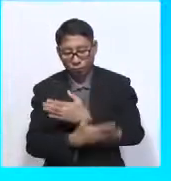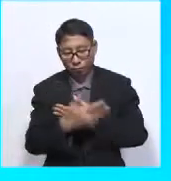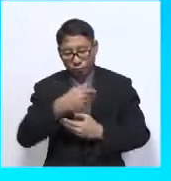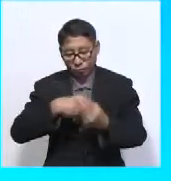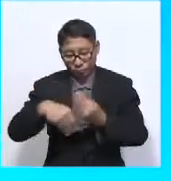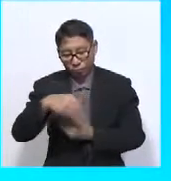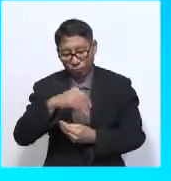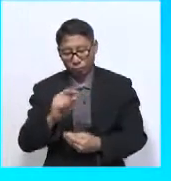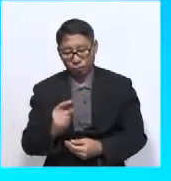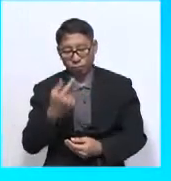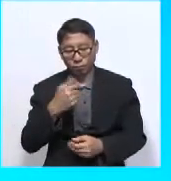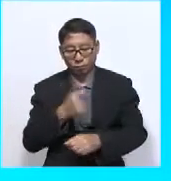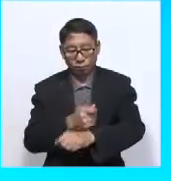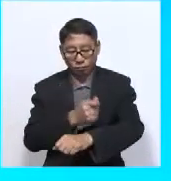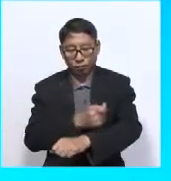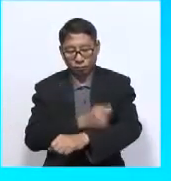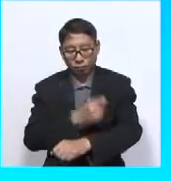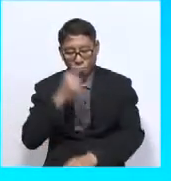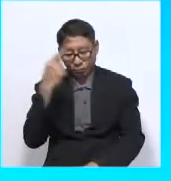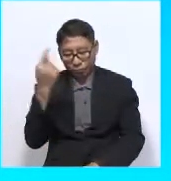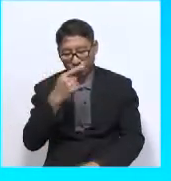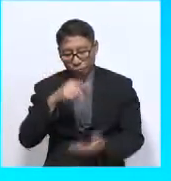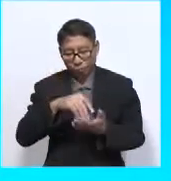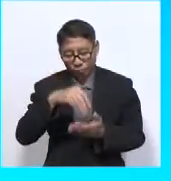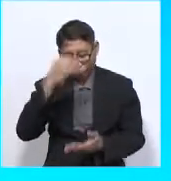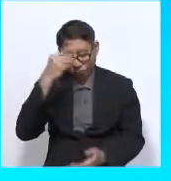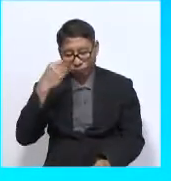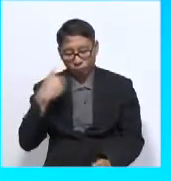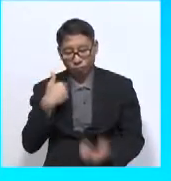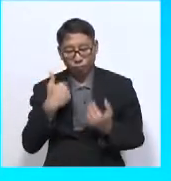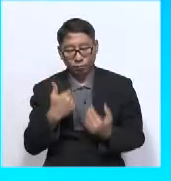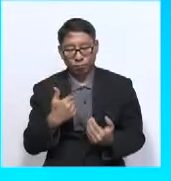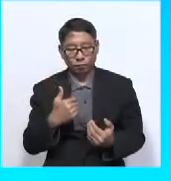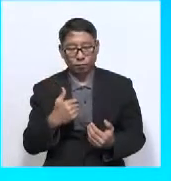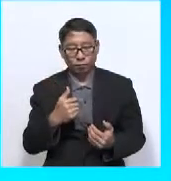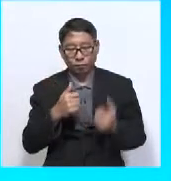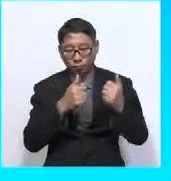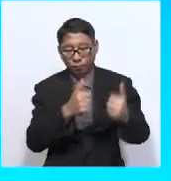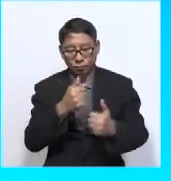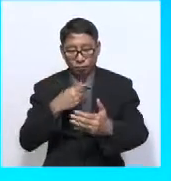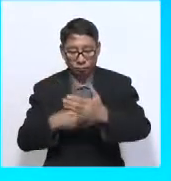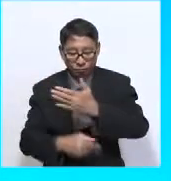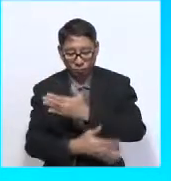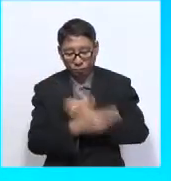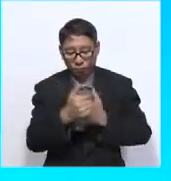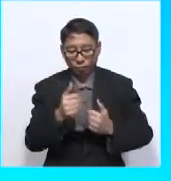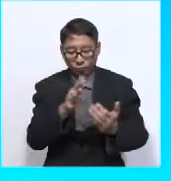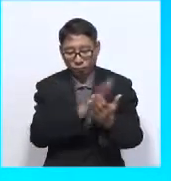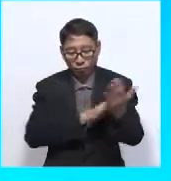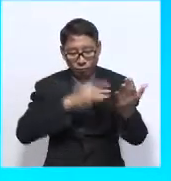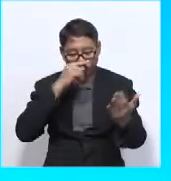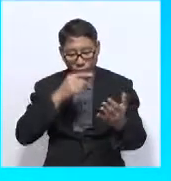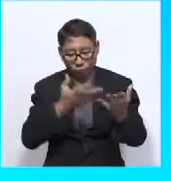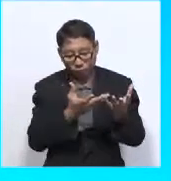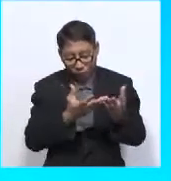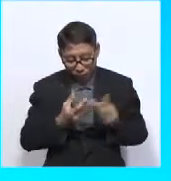างธุรกิจใหม่ๆสร้างรายได้จากการท่องเที่ยวและการศึกษาด้วยนะคะนี่ถือว่าเป็นสิ่งดีเป็นโอกาสดีที่ประเทศไทยจะได้รับ